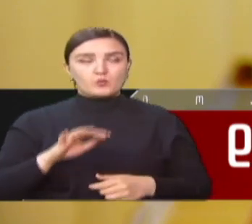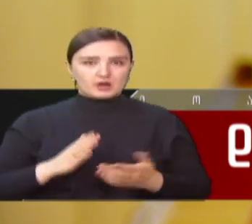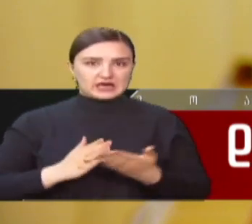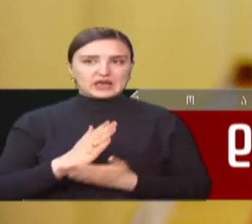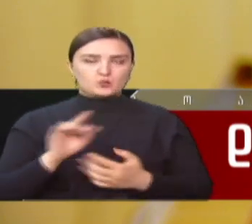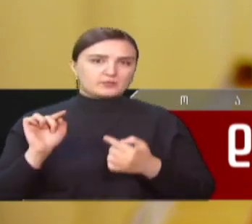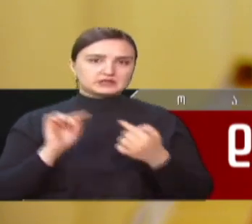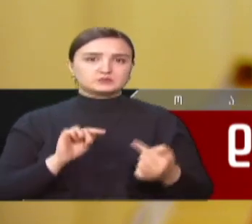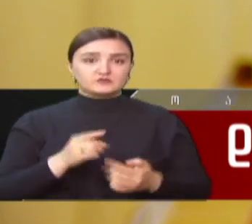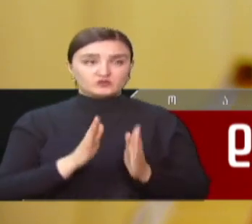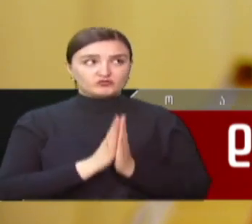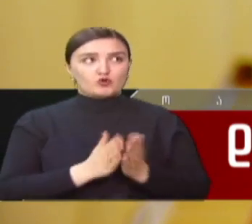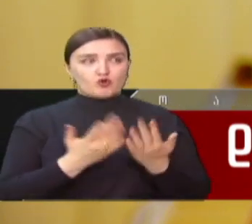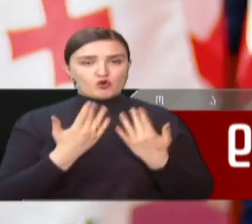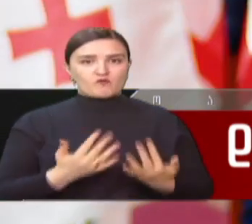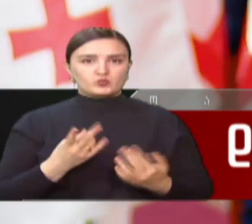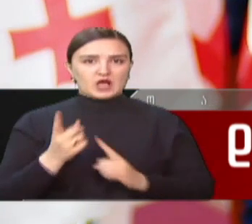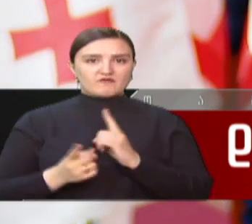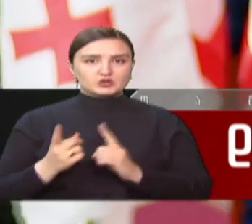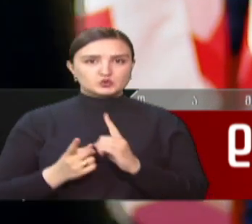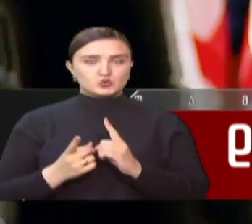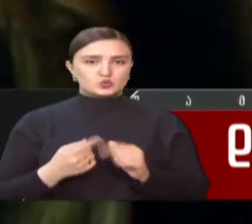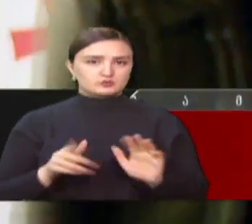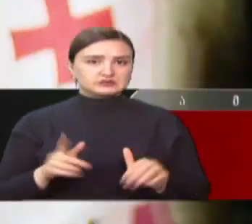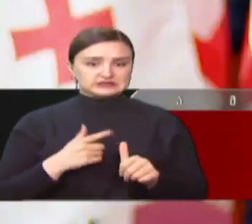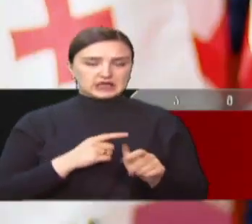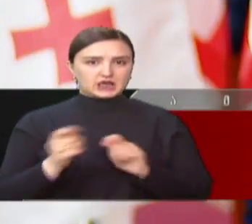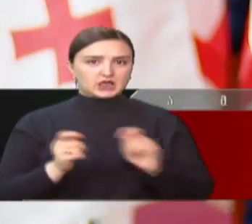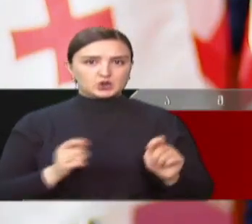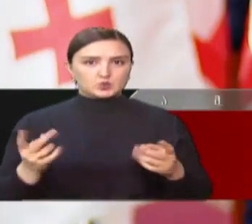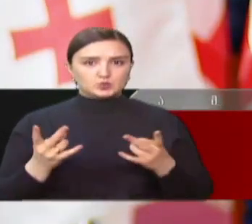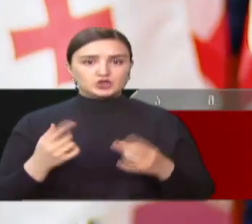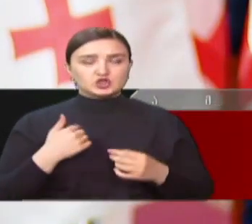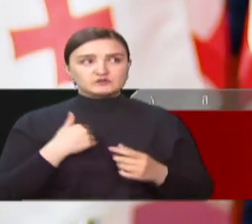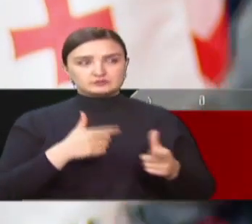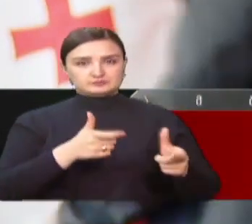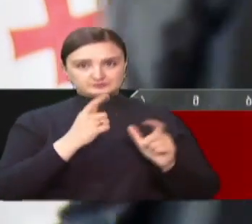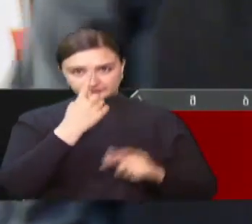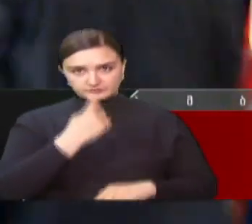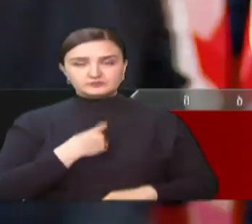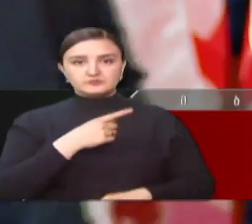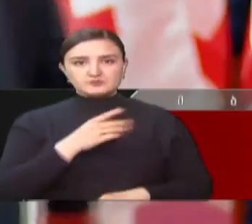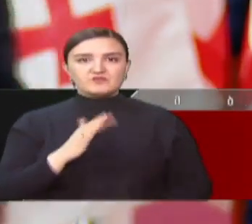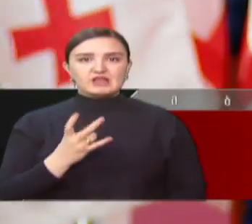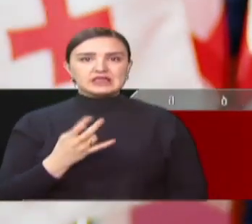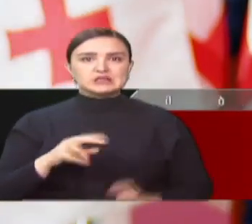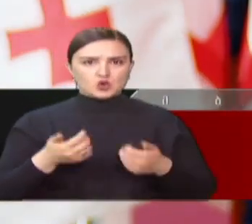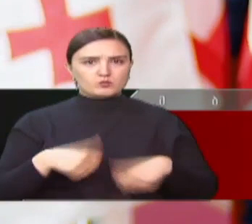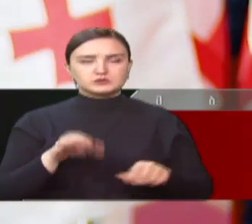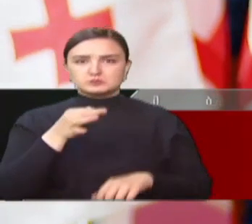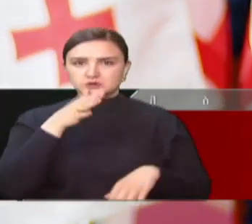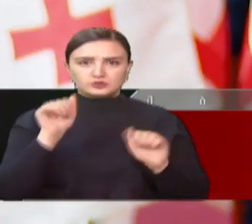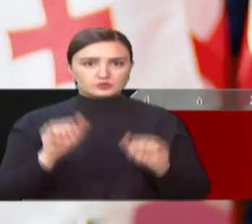ამის გამოსწორებას. უბრალოდ ყველაფერს თავის სახელი უნდა დავარქვათ. ჩვენ მივიღეთ ცნობა ესე იგი რომ პრინციპების დონეზე მოწონებულია ვენეციის კომისიის მხრიდან. ეხლა არის